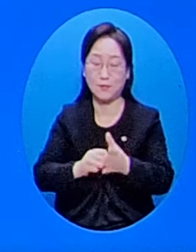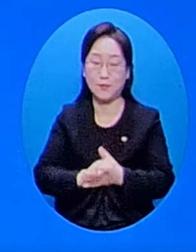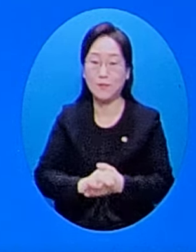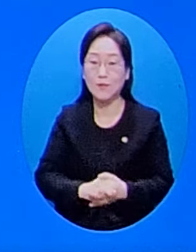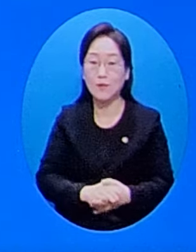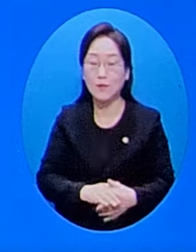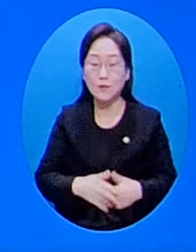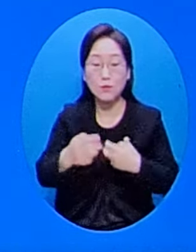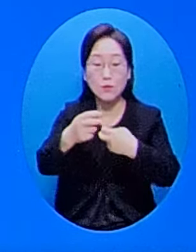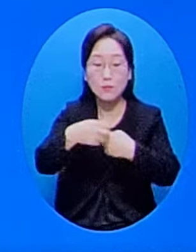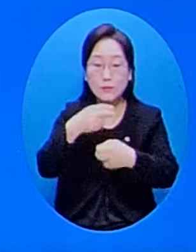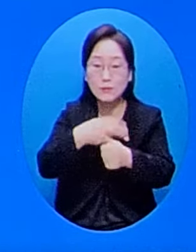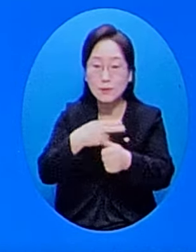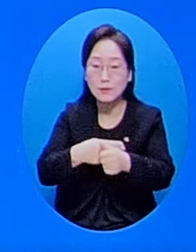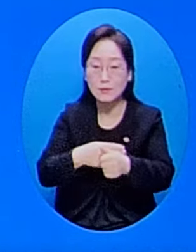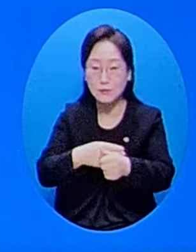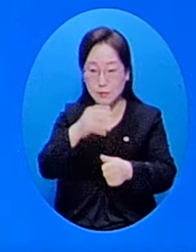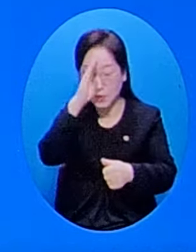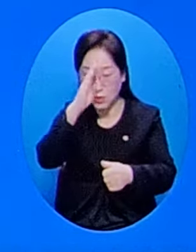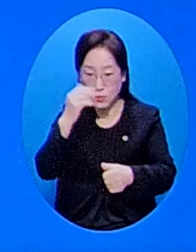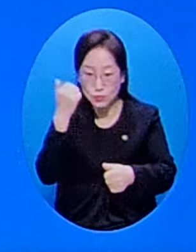의료에 있는 병사람을 잘 치료해서